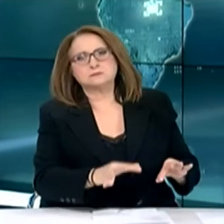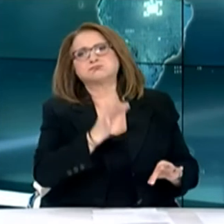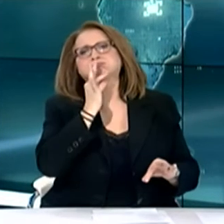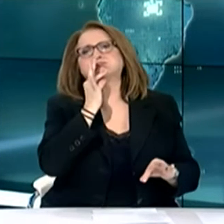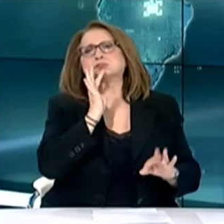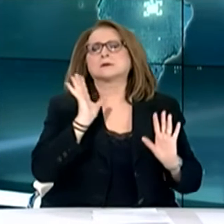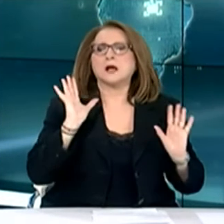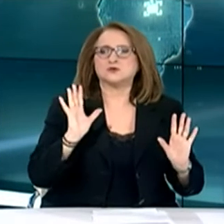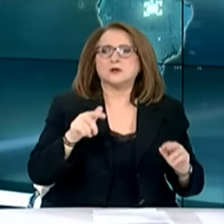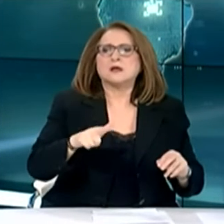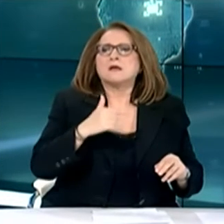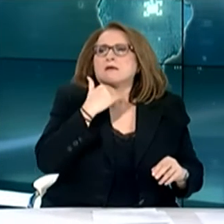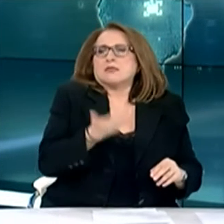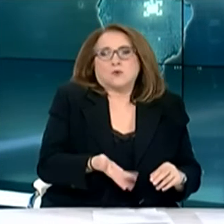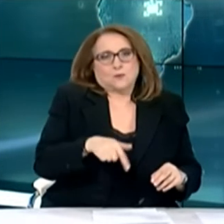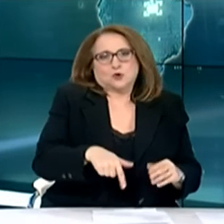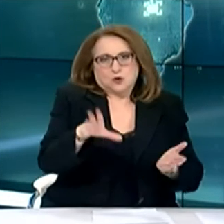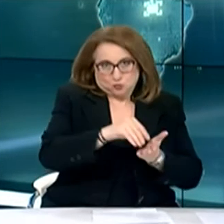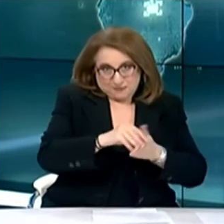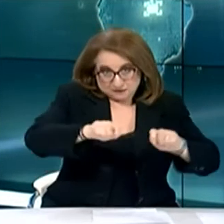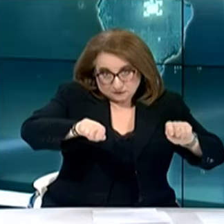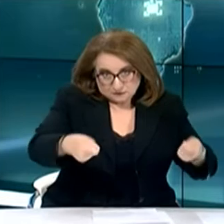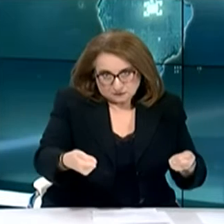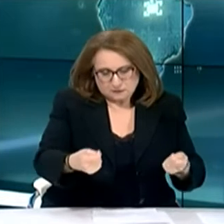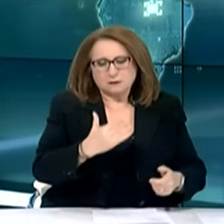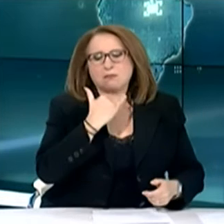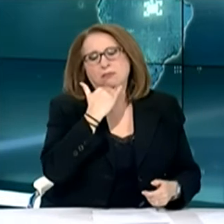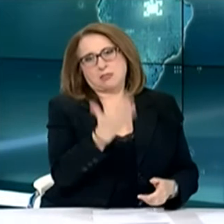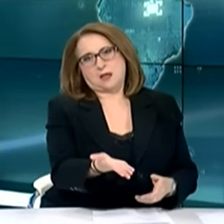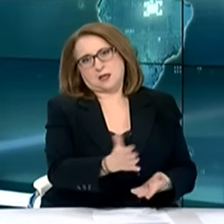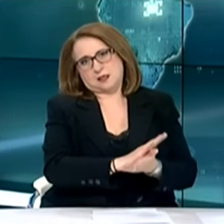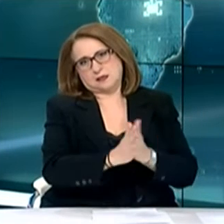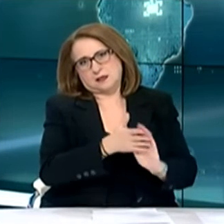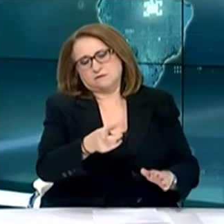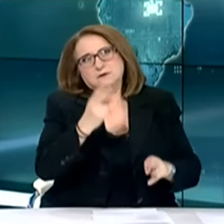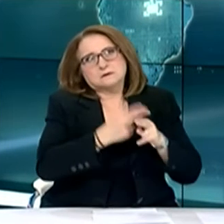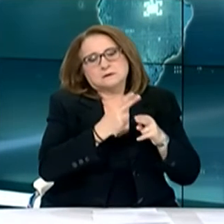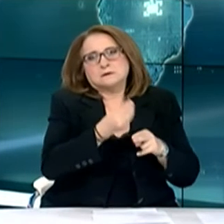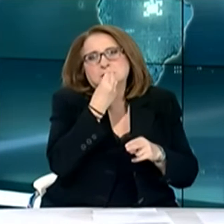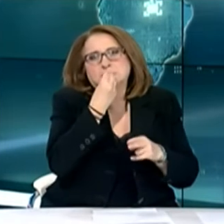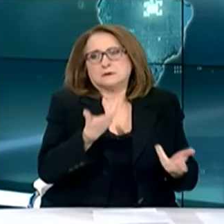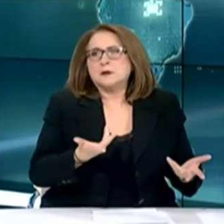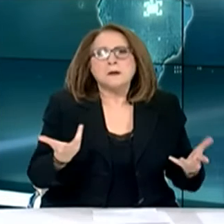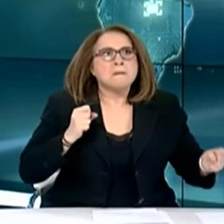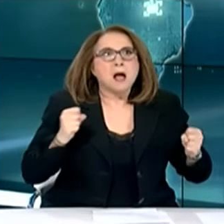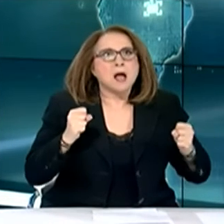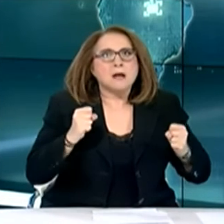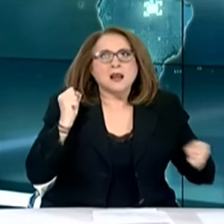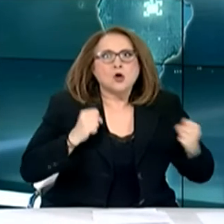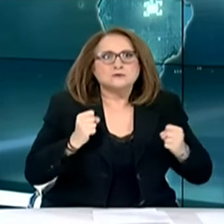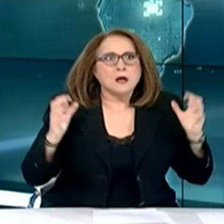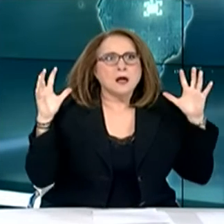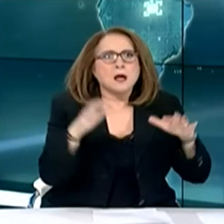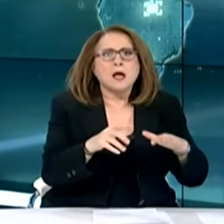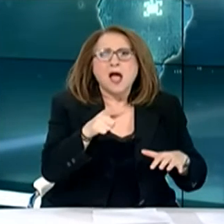μπορούμε να επιβάλλουμε αστυνομικά μέτρα στα σούπερ μάρκετ. Τα σούπερ μάρκετ είναι και θα παραμείνουν ανοιχτά. Δεν χρειάζεται αυτός ο πανικός. Είπαμε, η επιδημία του φόβου